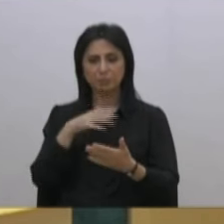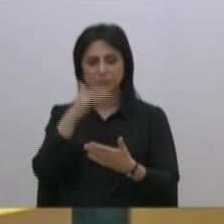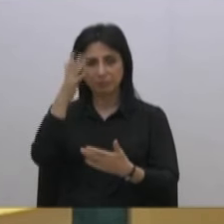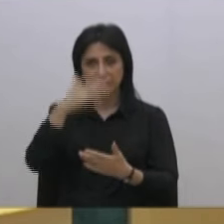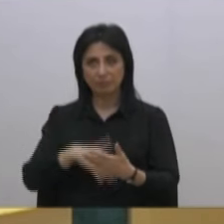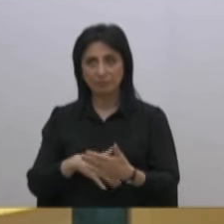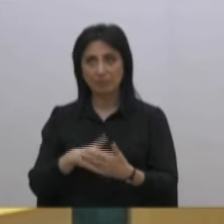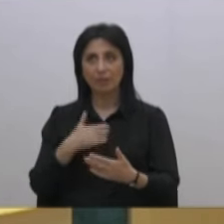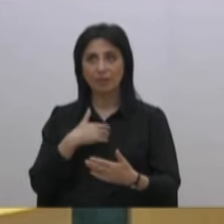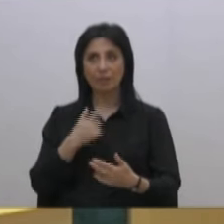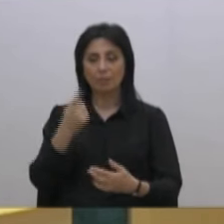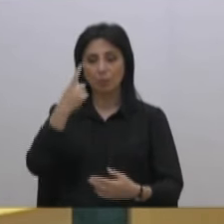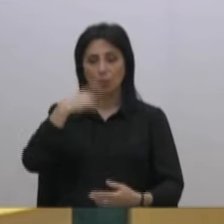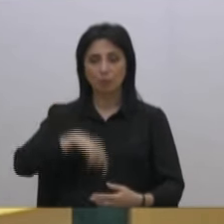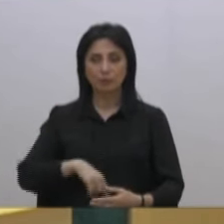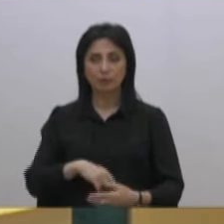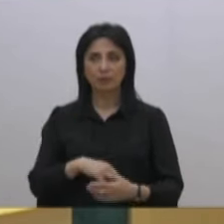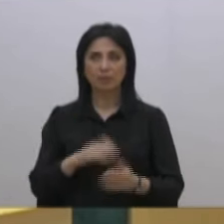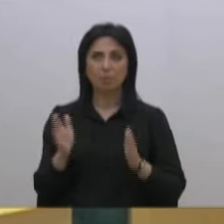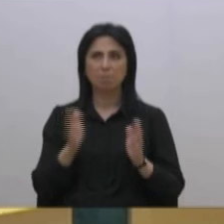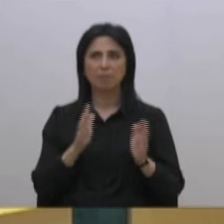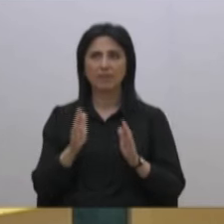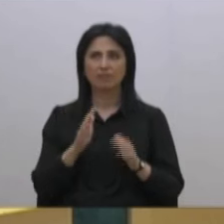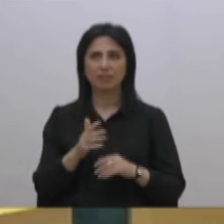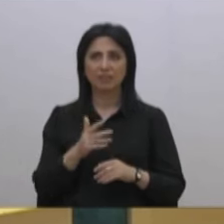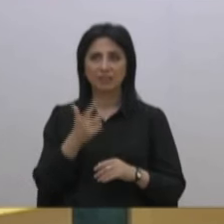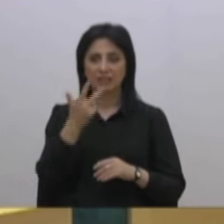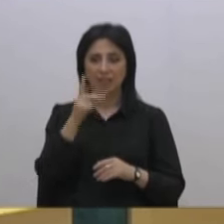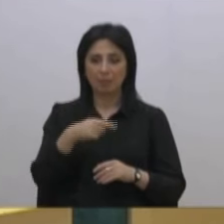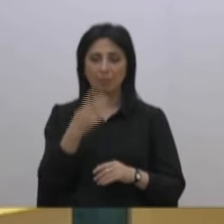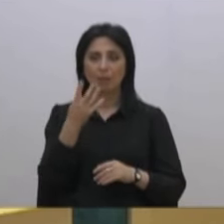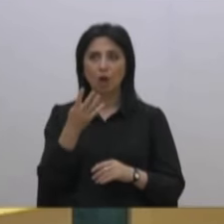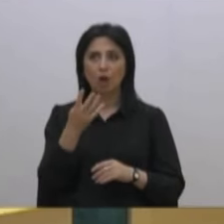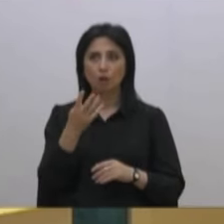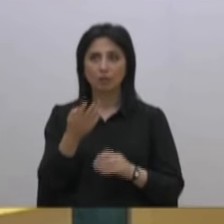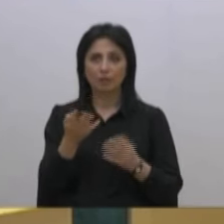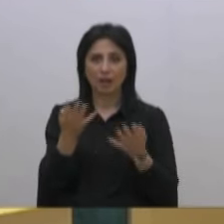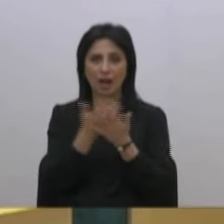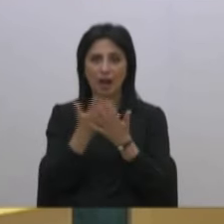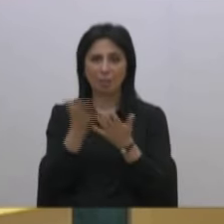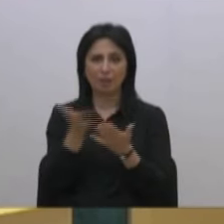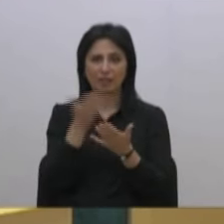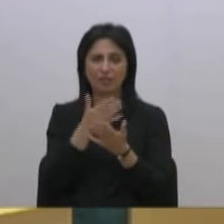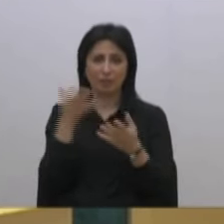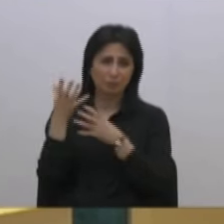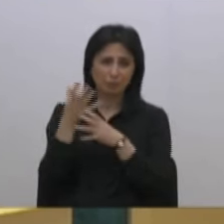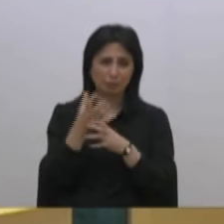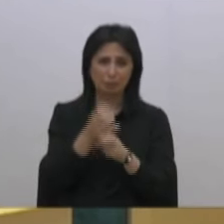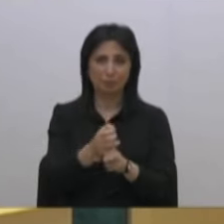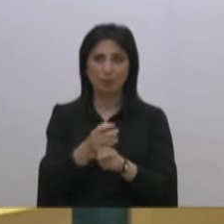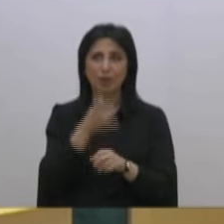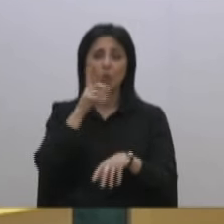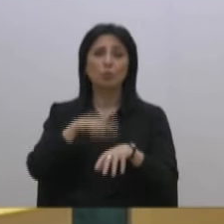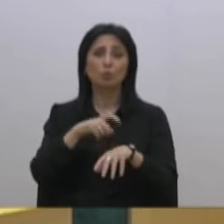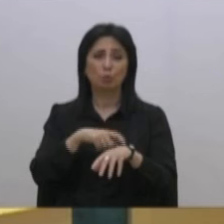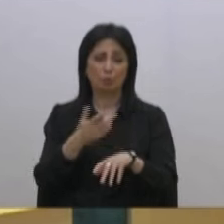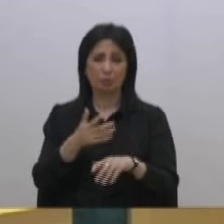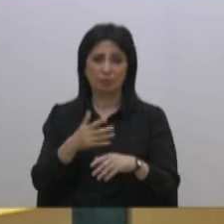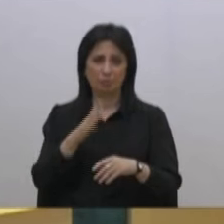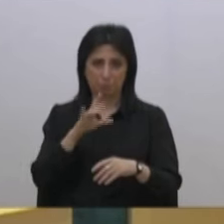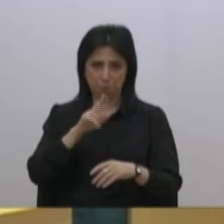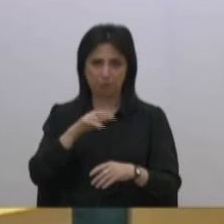საქმეების, მე მომიწია მინიმუმ 3-4 დღის გაფილტვრა. გამომდინარე იქიდან, რომ უბრალოდ დროში ვერ